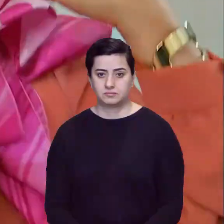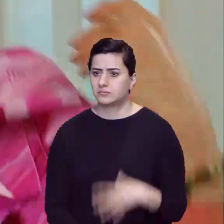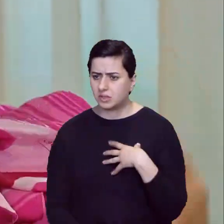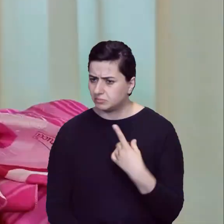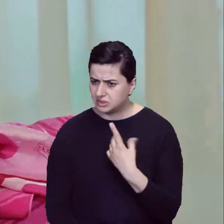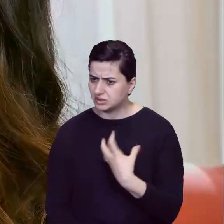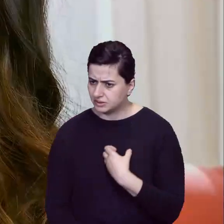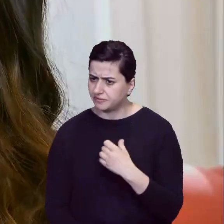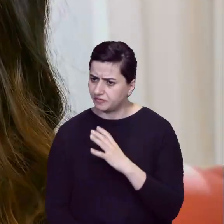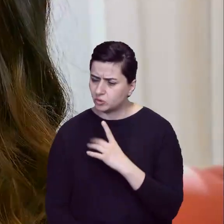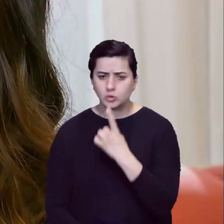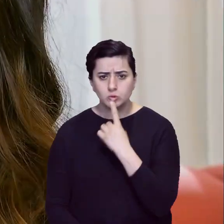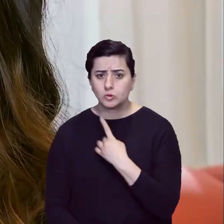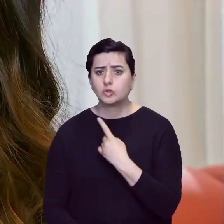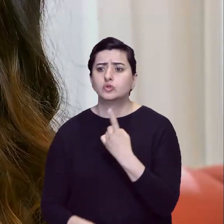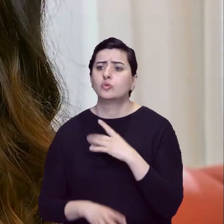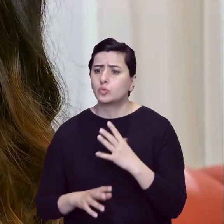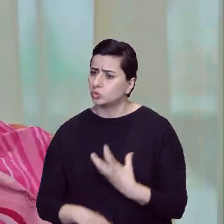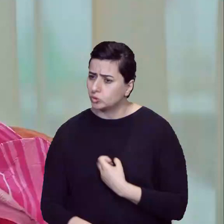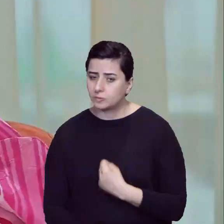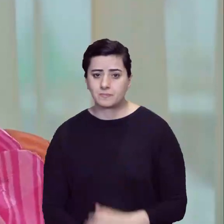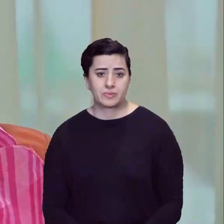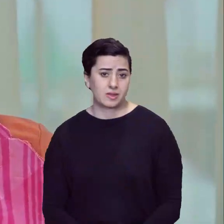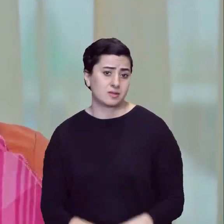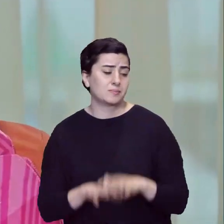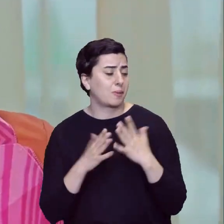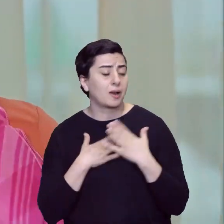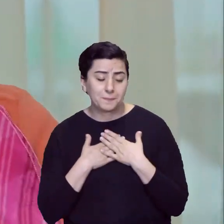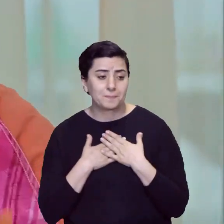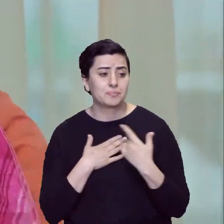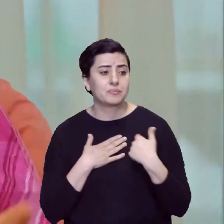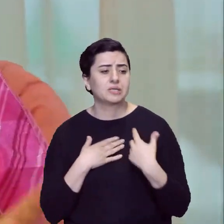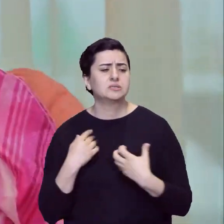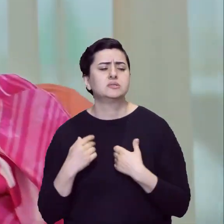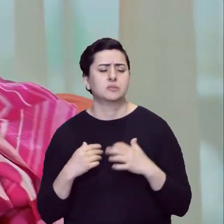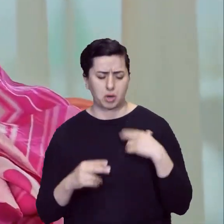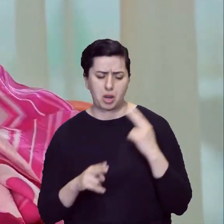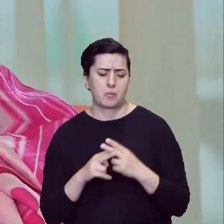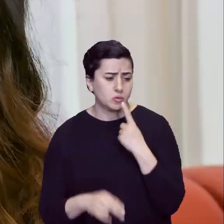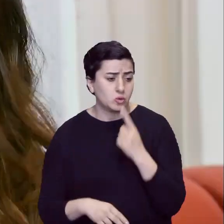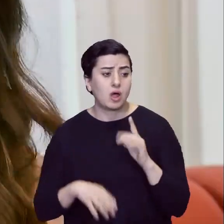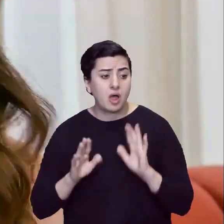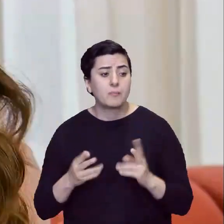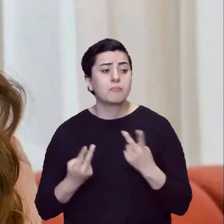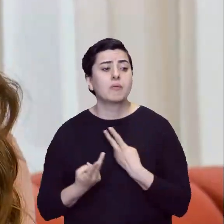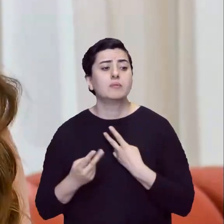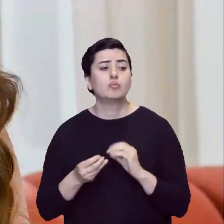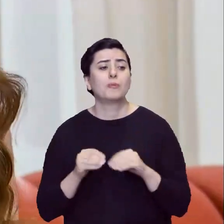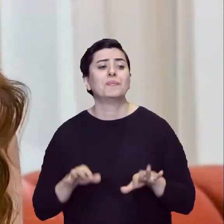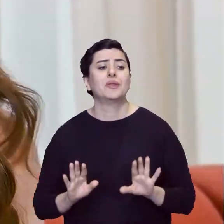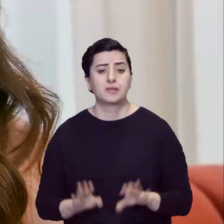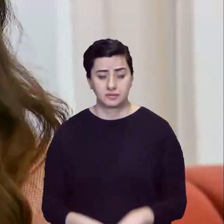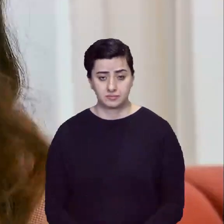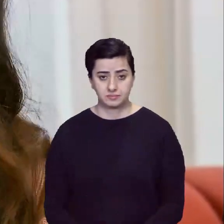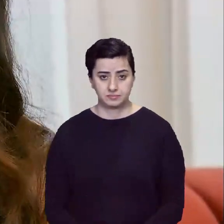Halacığım bir sıkıntın varsa söyle, bak söylemezsen çok üzülürüm. Ay pırlantam, sıkıntı benim olsa patladanarak söyleyeceğim ama. İşte.